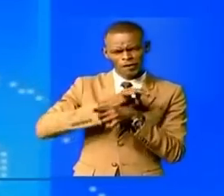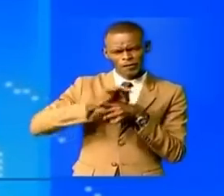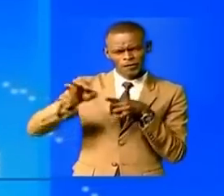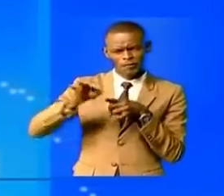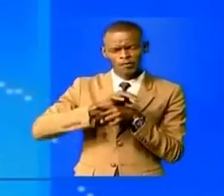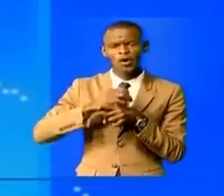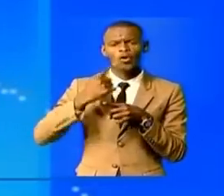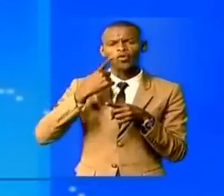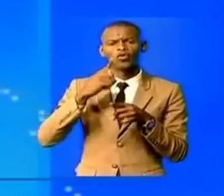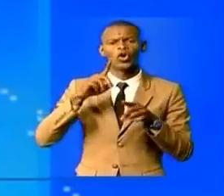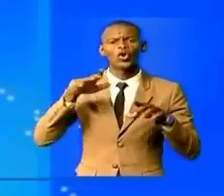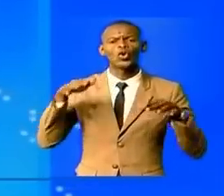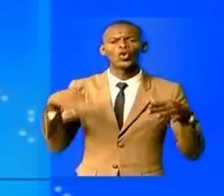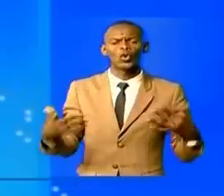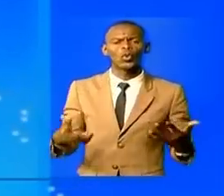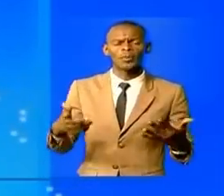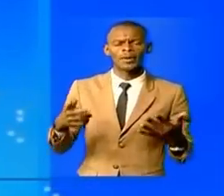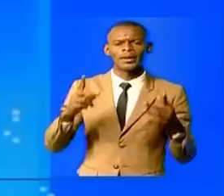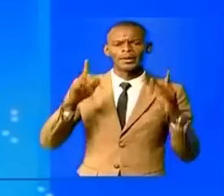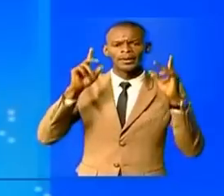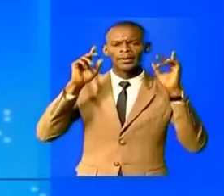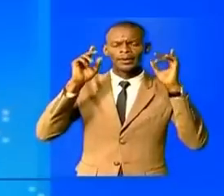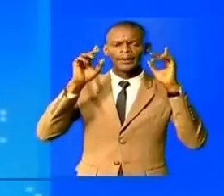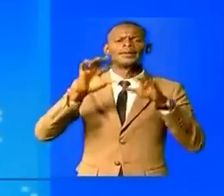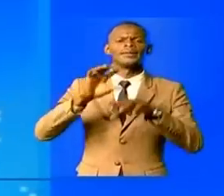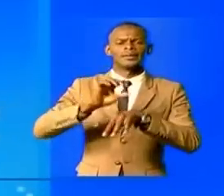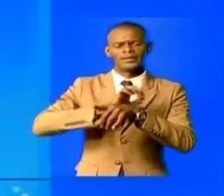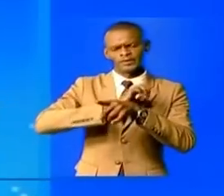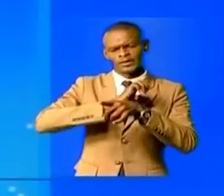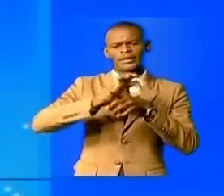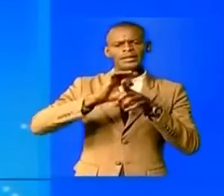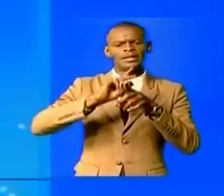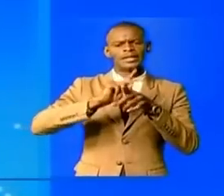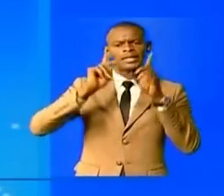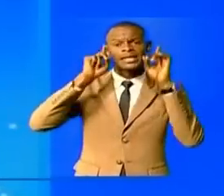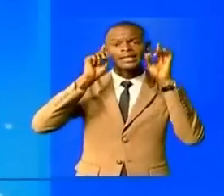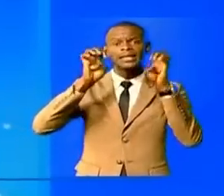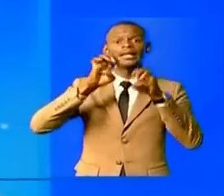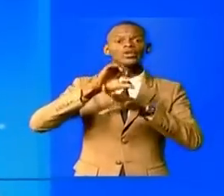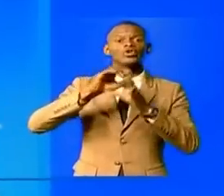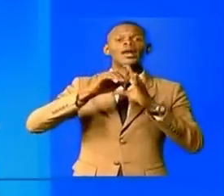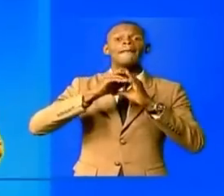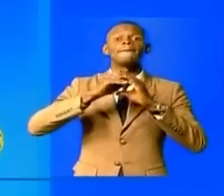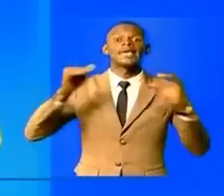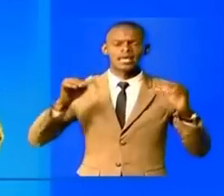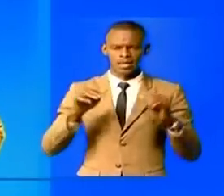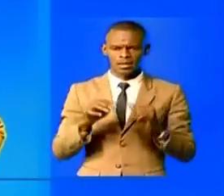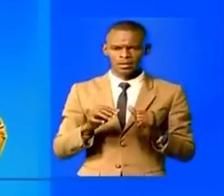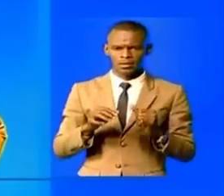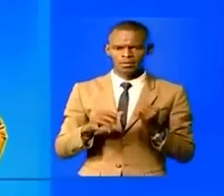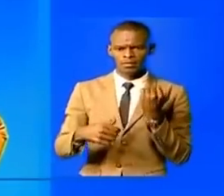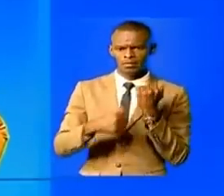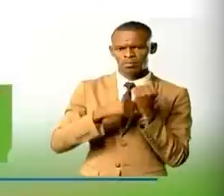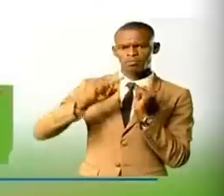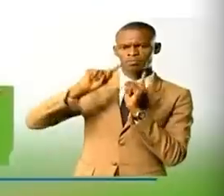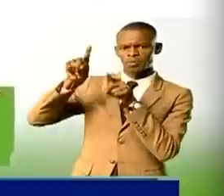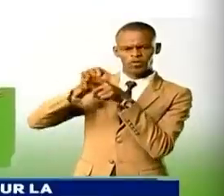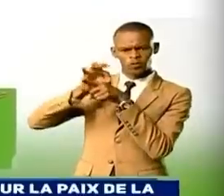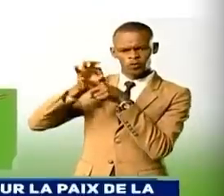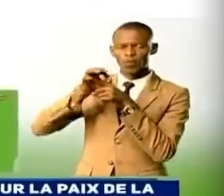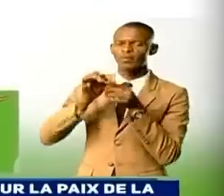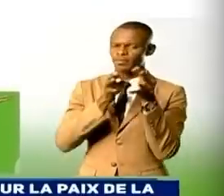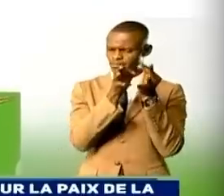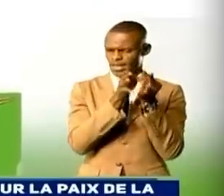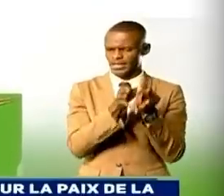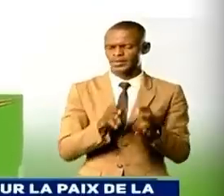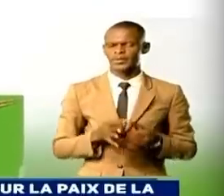maintenir l'engagement citoyen sur l'éducation à la paix dans la région. Joseph Oscar Mbalkaïge, Jean-Paul Baziak, un reportage.